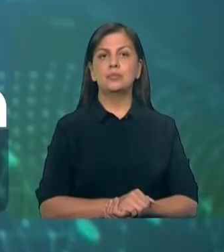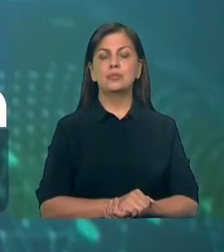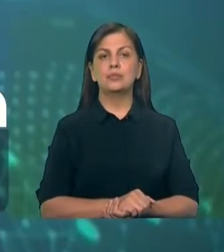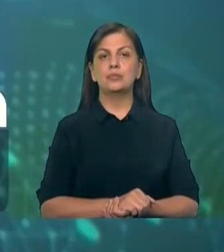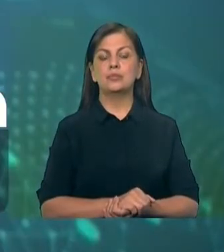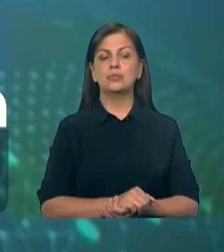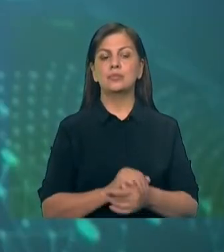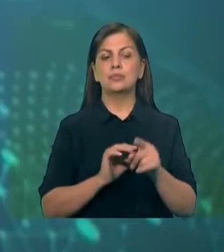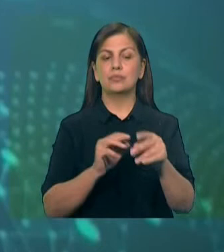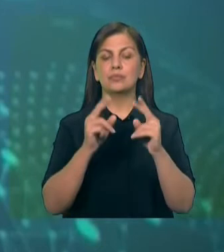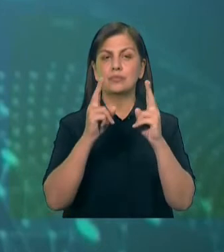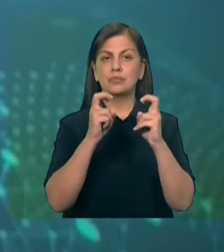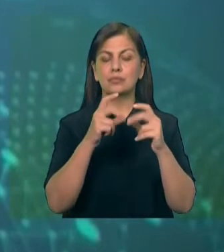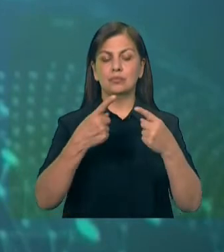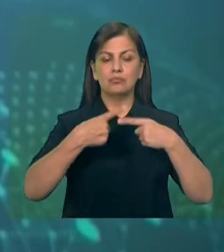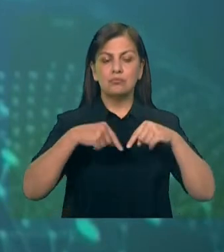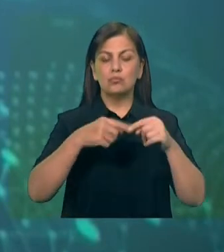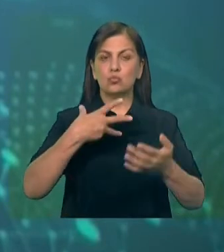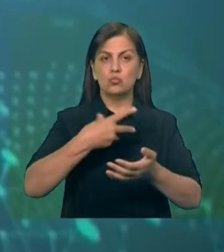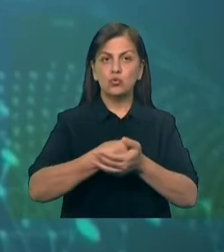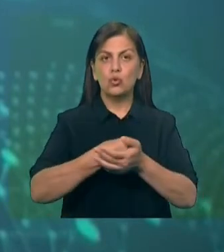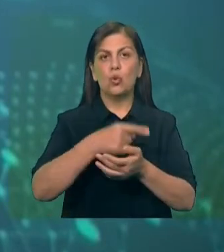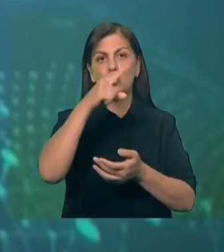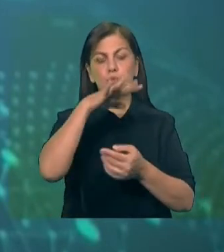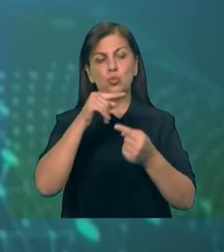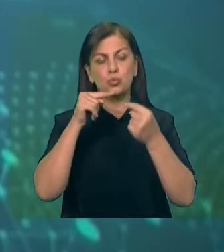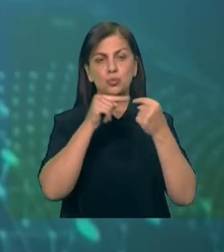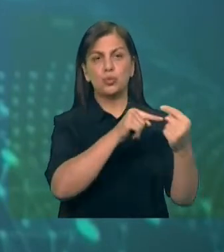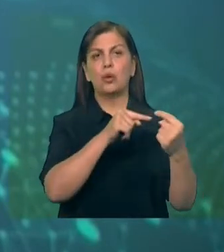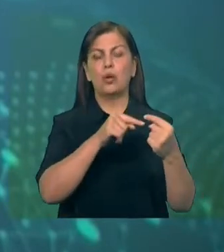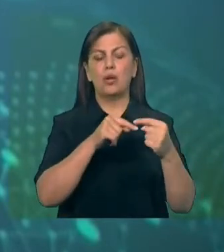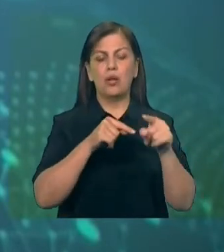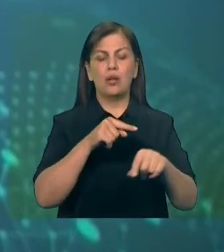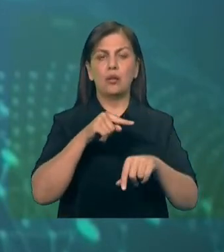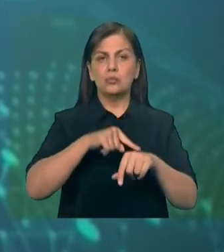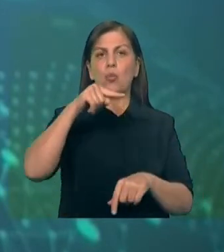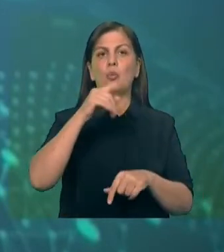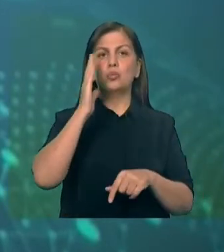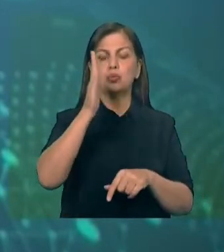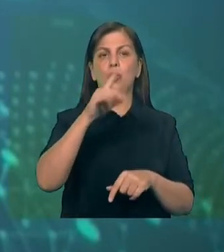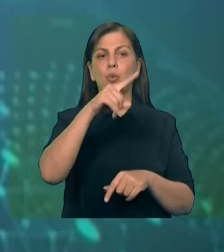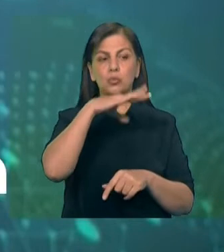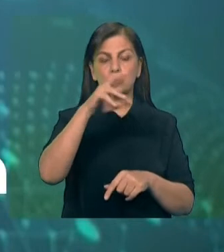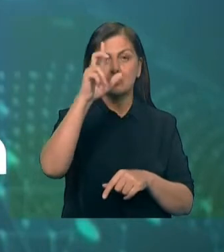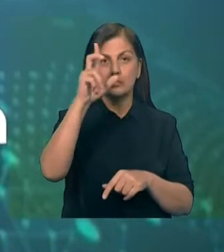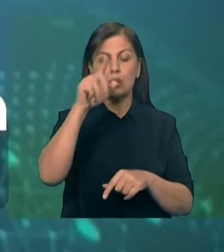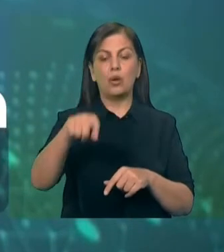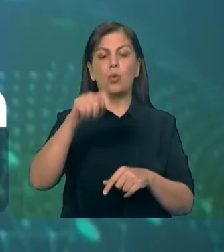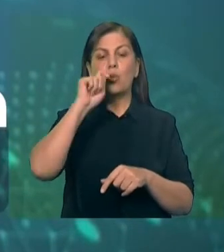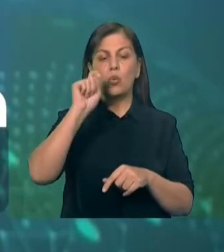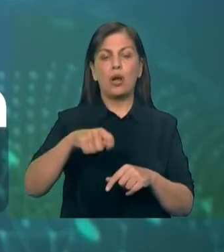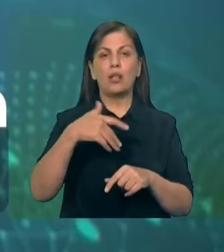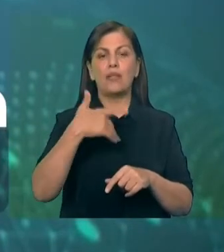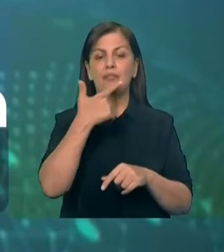Bu sahədə müstəqillik dövlətləri Kremlin məcburiyyətinə qarşı daha az həssas edəcək. Rusiya hökumətini Ukraynaya hücumunu maliyyələşdirmək üçün